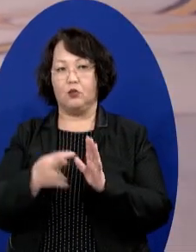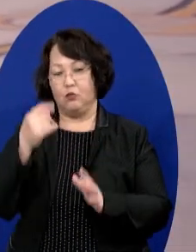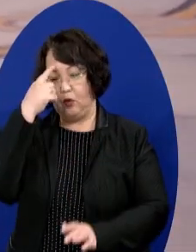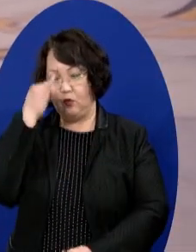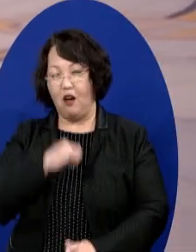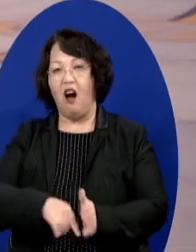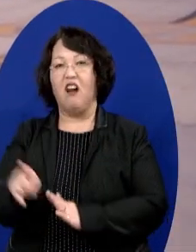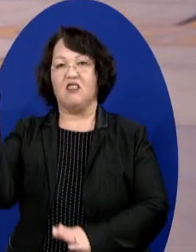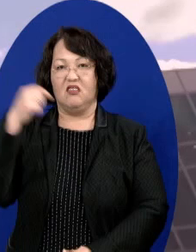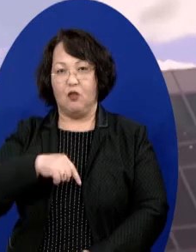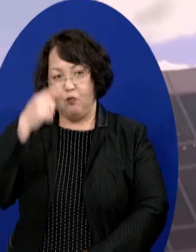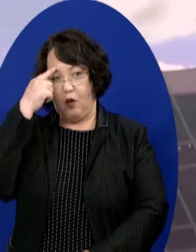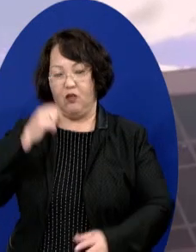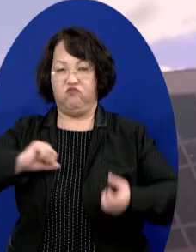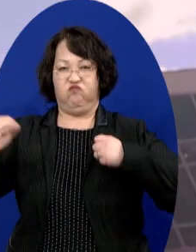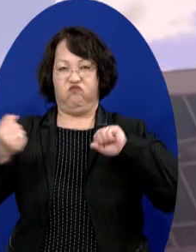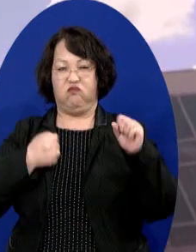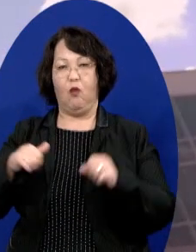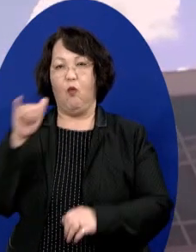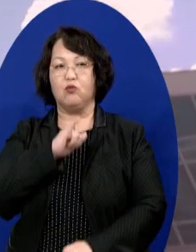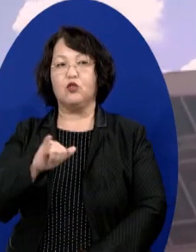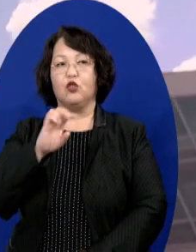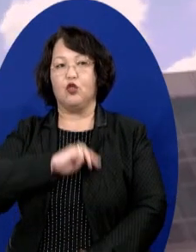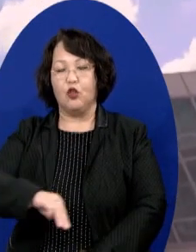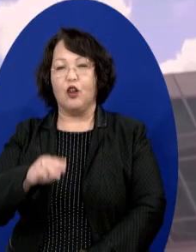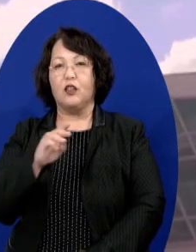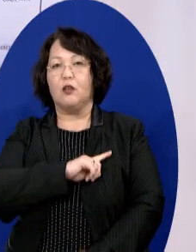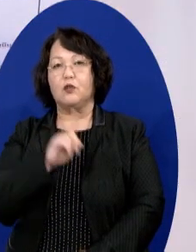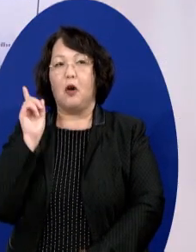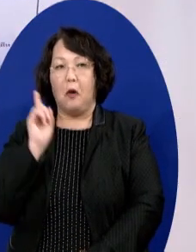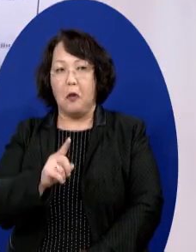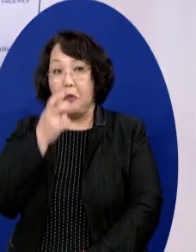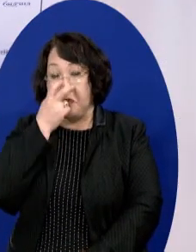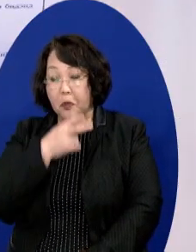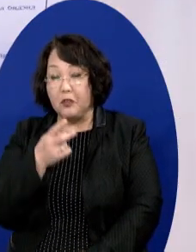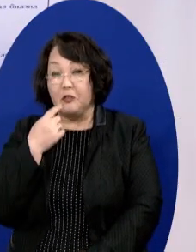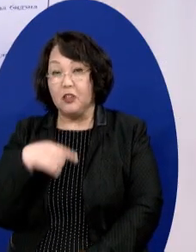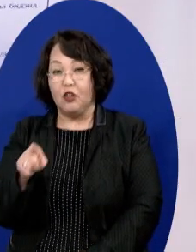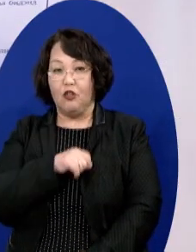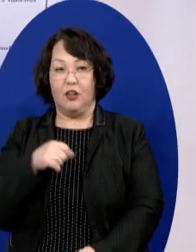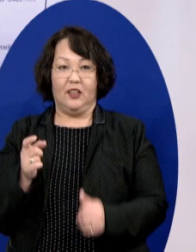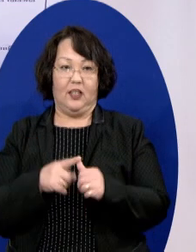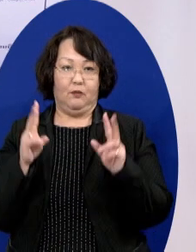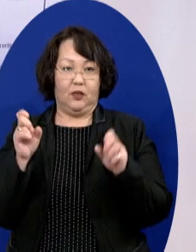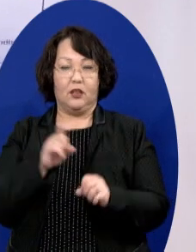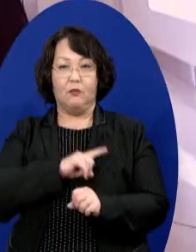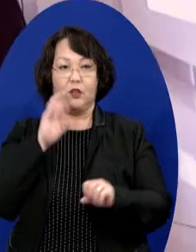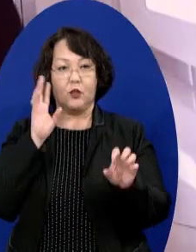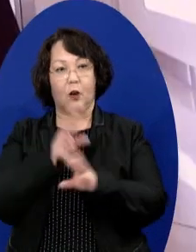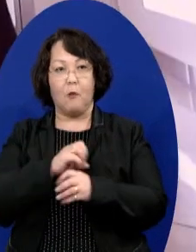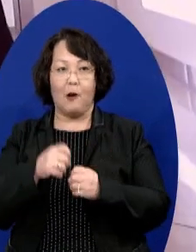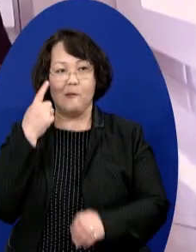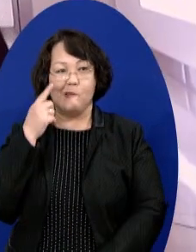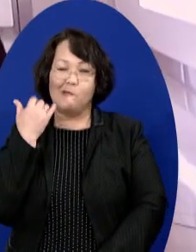ирж манай бодибилдингийн улсын аварга шалгуулах тэмцээнд оролцож явсан. Энэ үеэр түүнд өөрийн нэрэмжит тэмцээн уралдаан зохиох санаа төрсэн